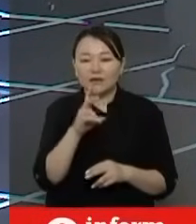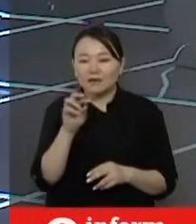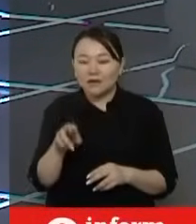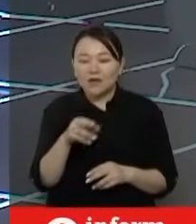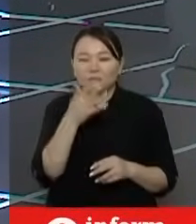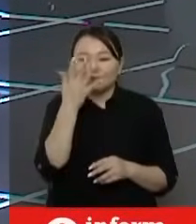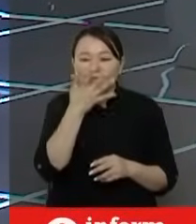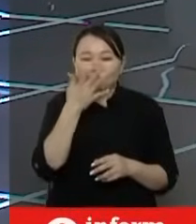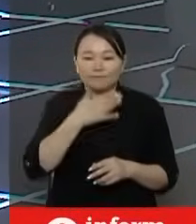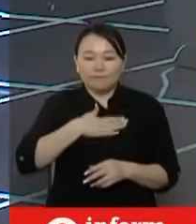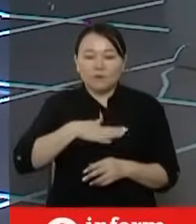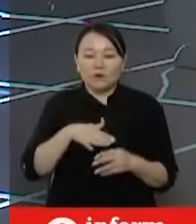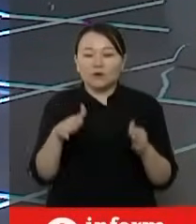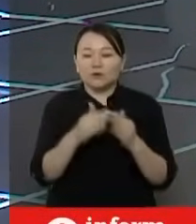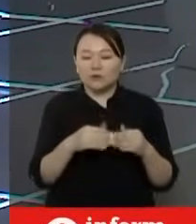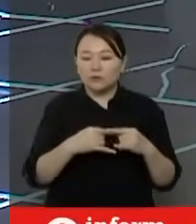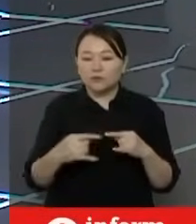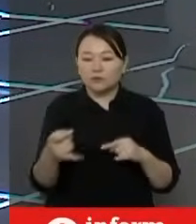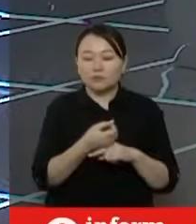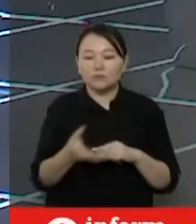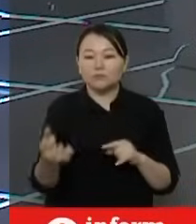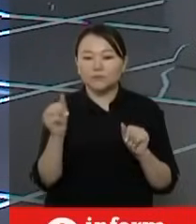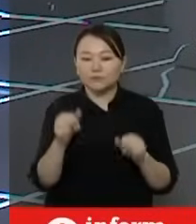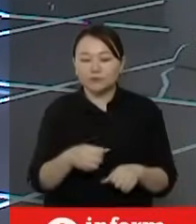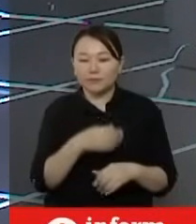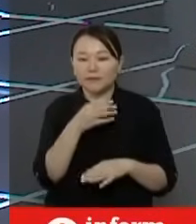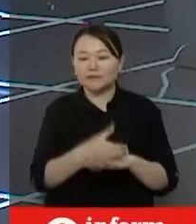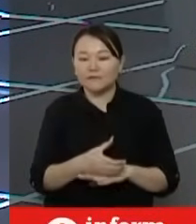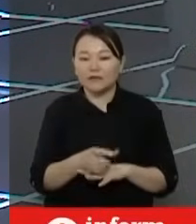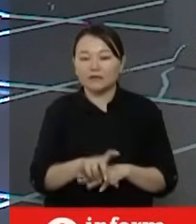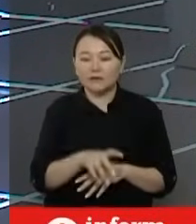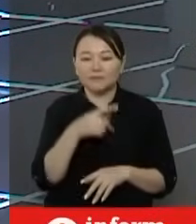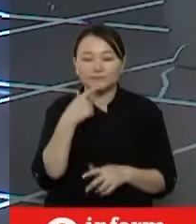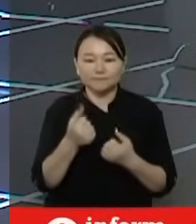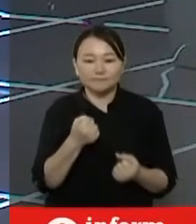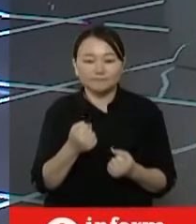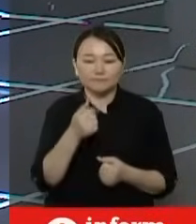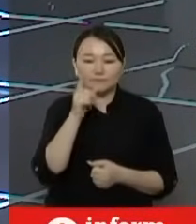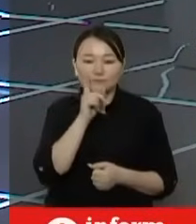ароматом уюта и станет украшением любого дастархана. Обладает великолепным терпким